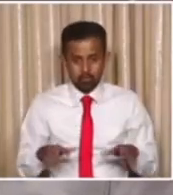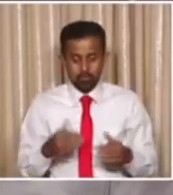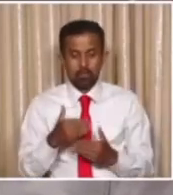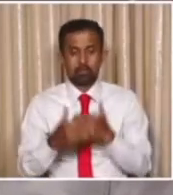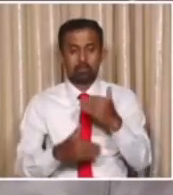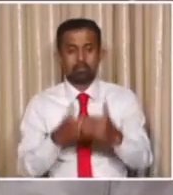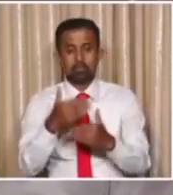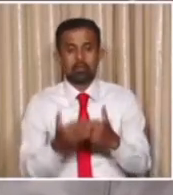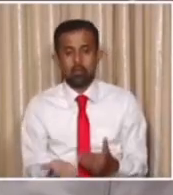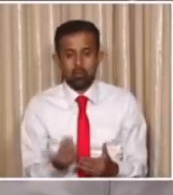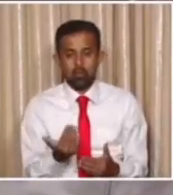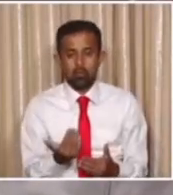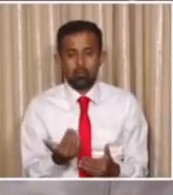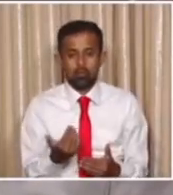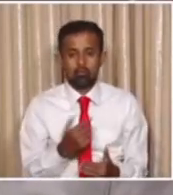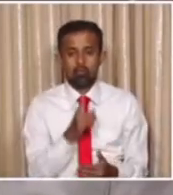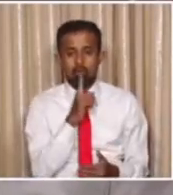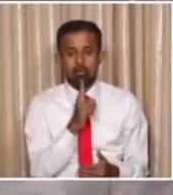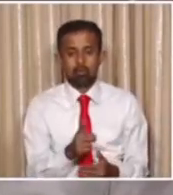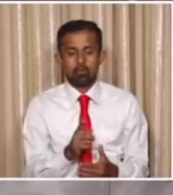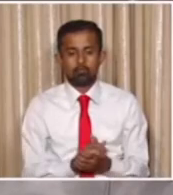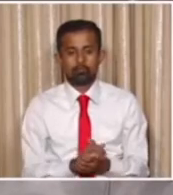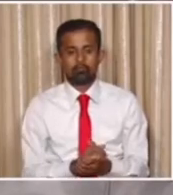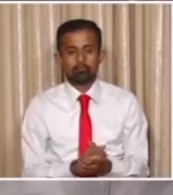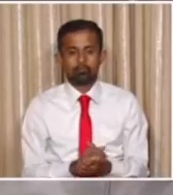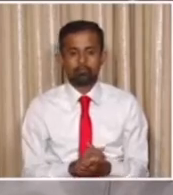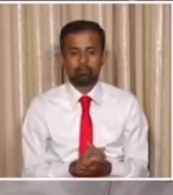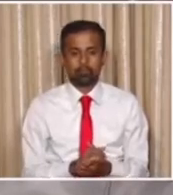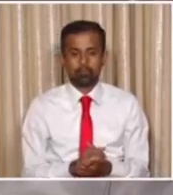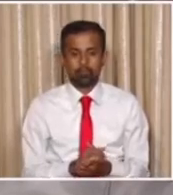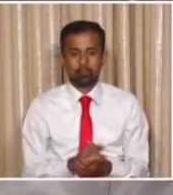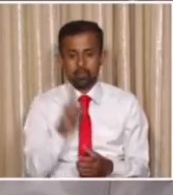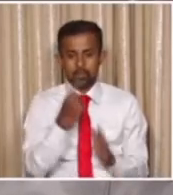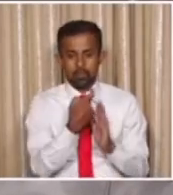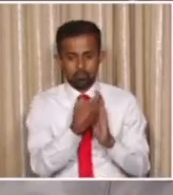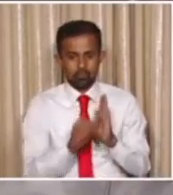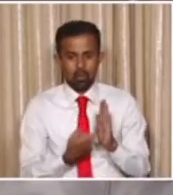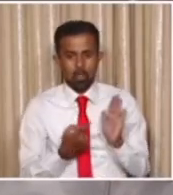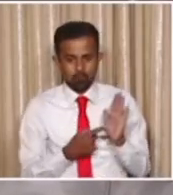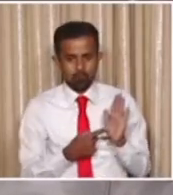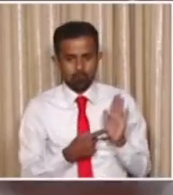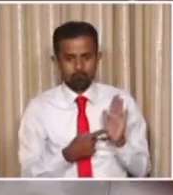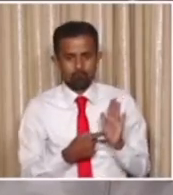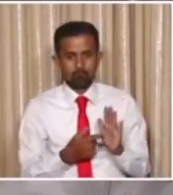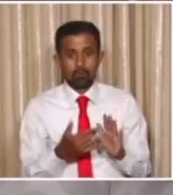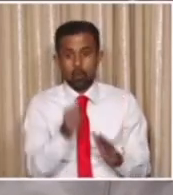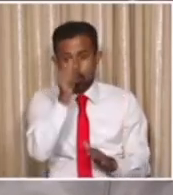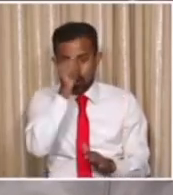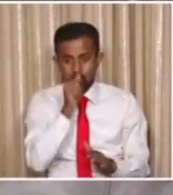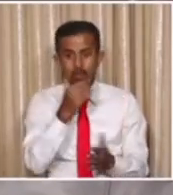ඉදිරියට යන්න අවශ්‍යයි කියන කාරණය සඳහන් කරමින් විශේෂයෙන්ම මේක එක කොන්දේස තමයි මේ දූෂණ යන